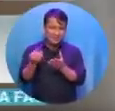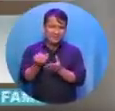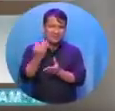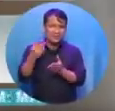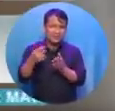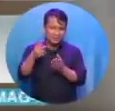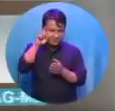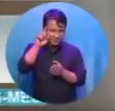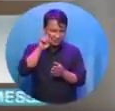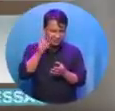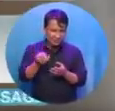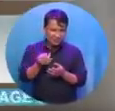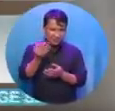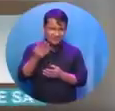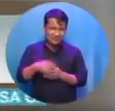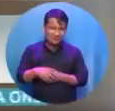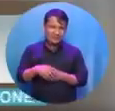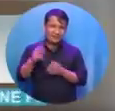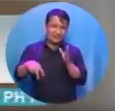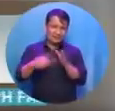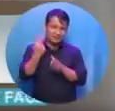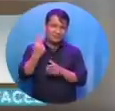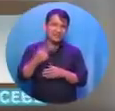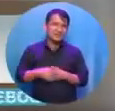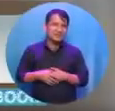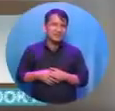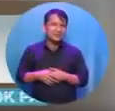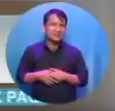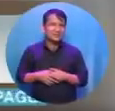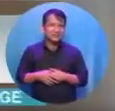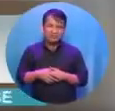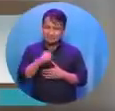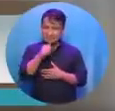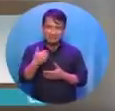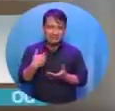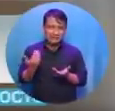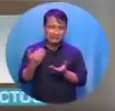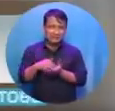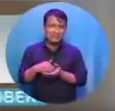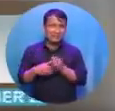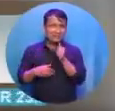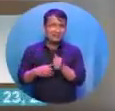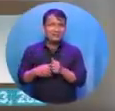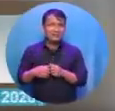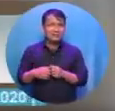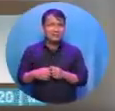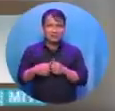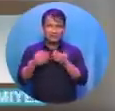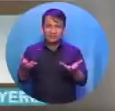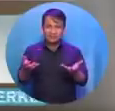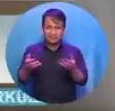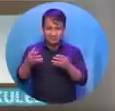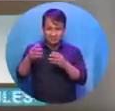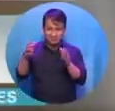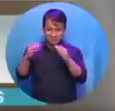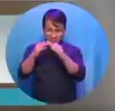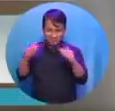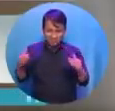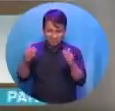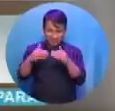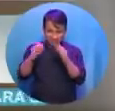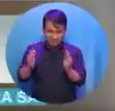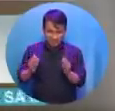yon? 2 beses lang po. 2 beses. Hindi na ulit? Hindi na po. Since wala na yung kubo, eh saan kayo,